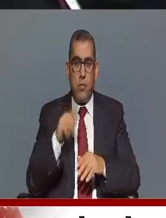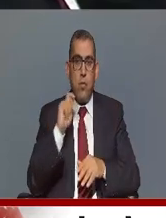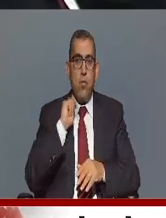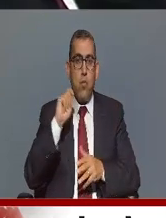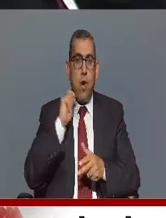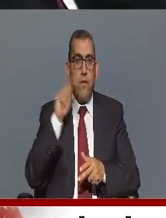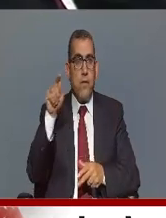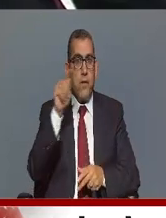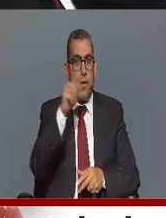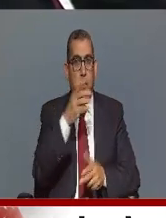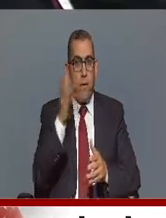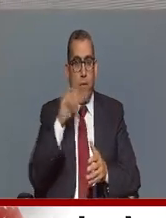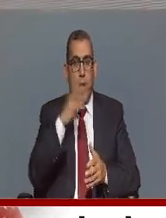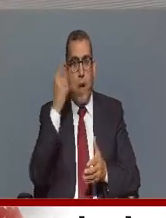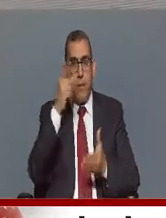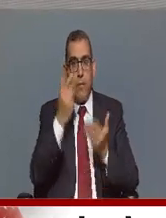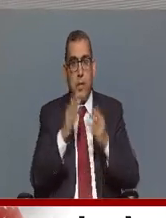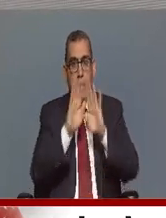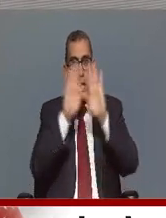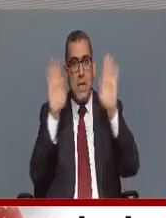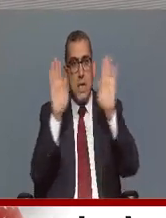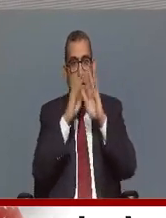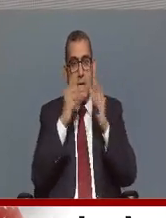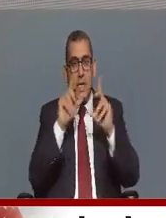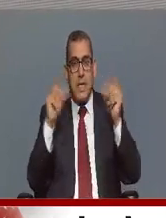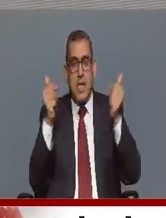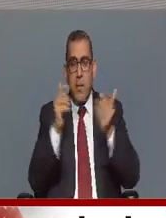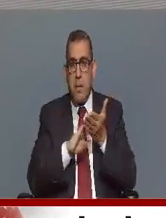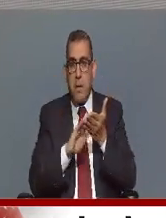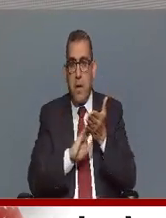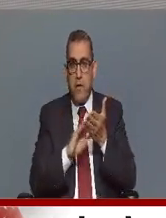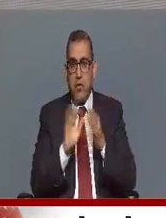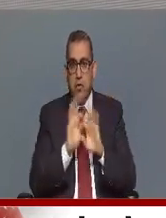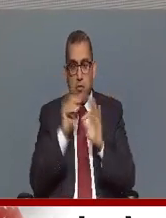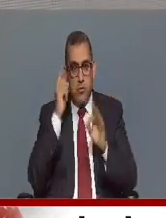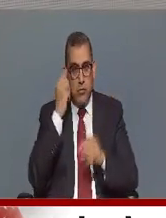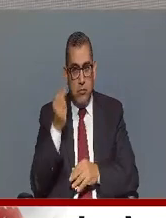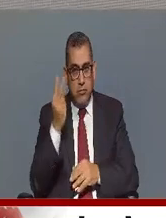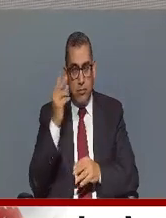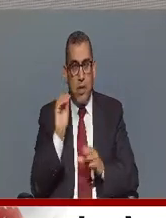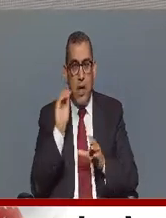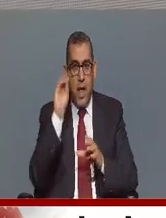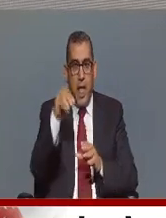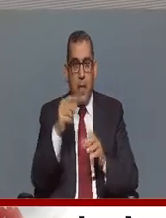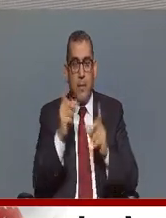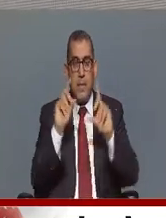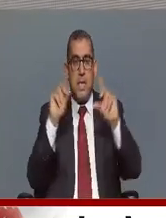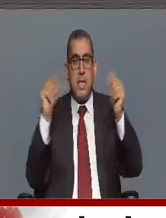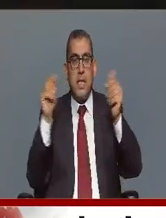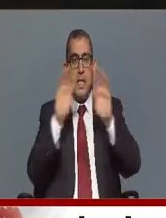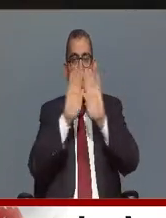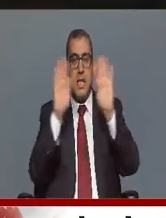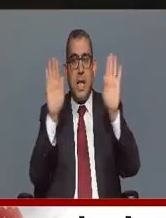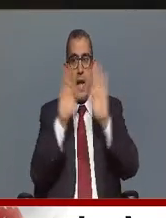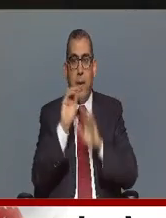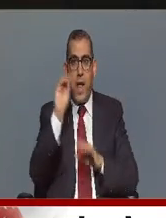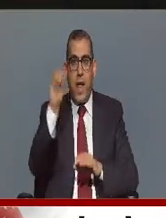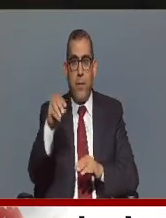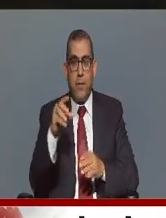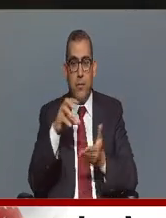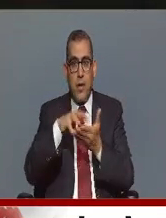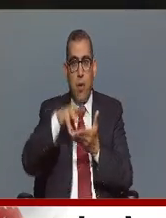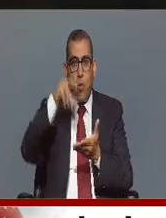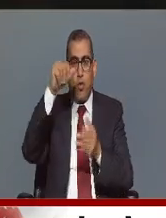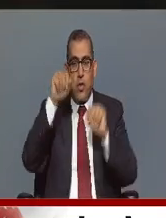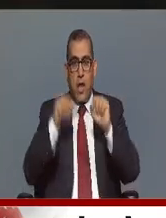المحافظات ما فيهوش دار سينما مبنية، فكانت الفكرة في إدخال الثقافة السينمائية في قصور